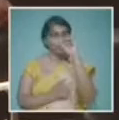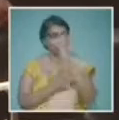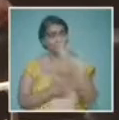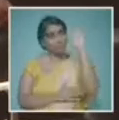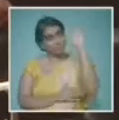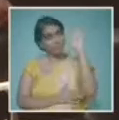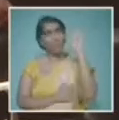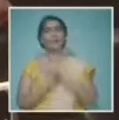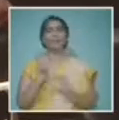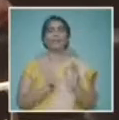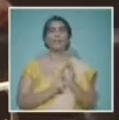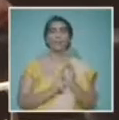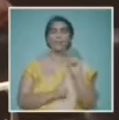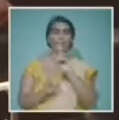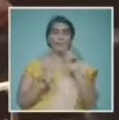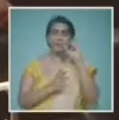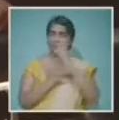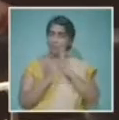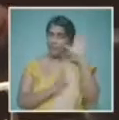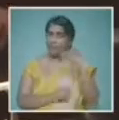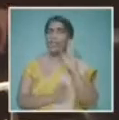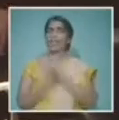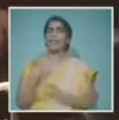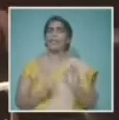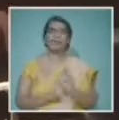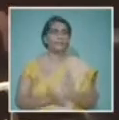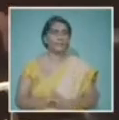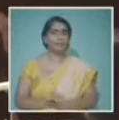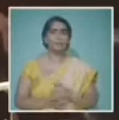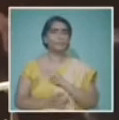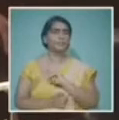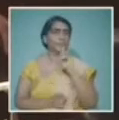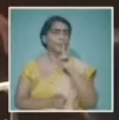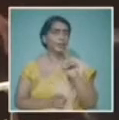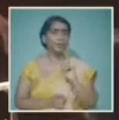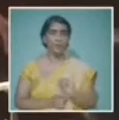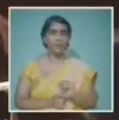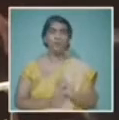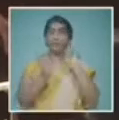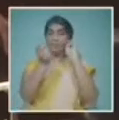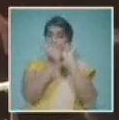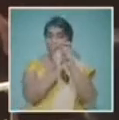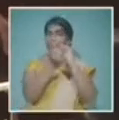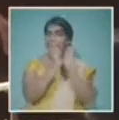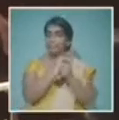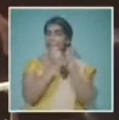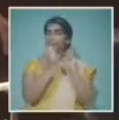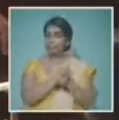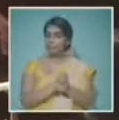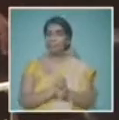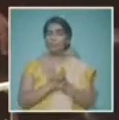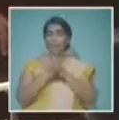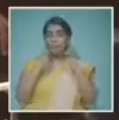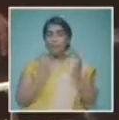සංශෝධනය ගේනකොටත් ඇමති. 22 වෙනි සංශෝධනය ගේනකොටත් ඇමති. ඒකෙන් කියන්නේ සංශෝධන වෙනස් වුණාට බොහෝ